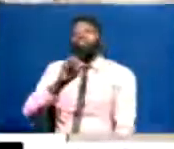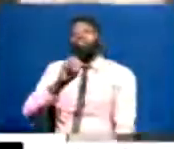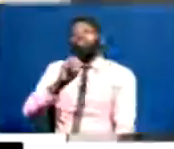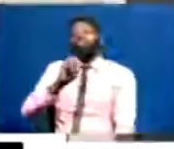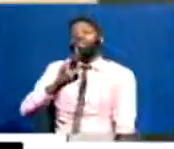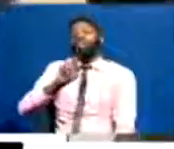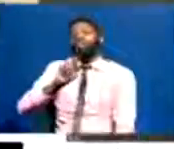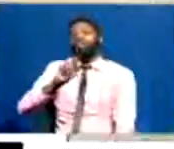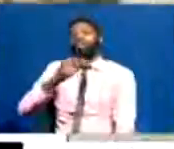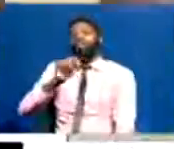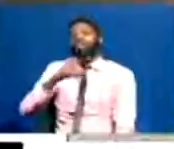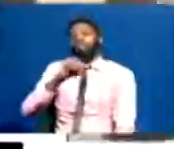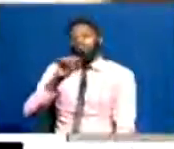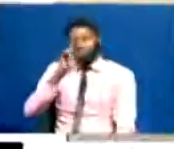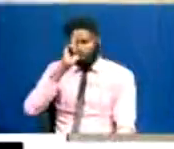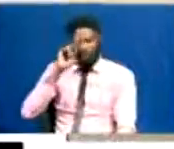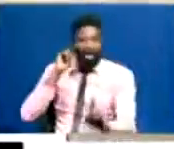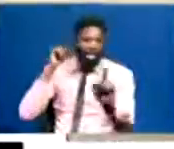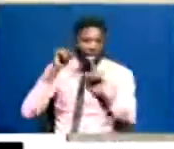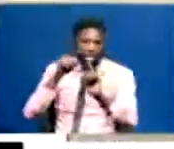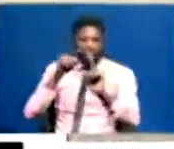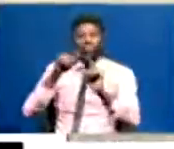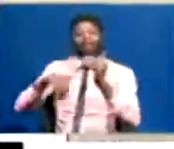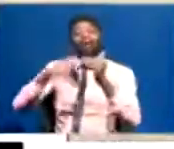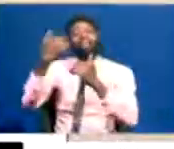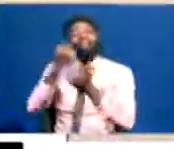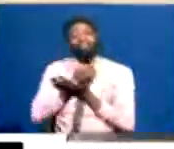kufikishwa mahakamani siku ya Jumanne wiki ijayo. Zainab Said, Darubini.